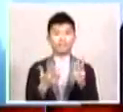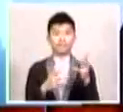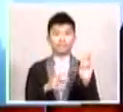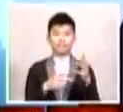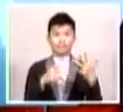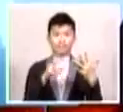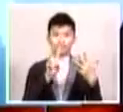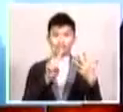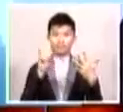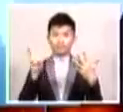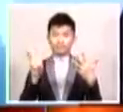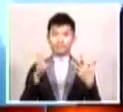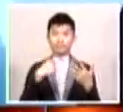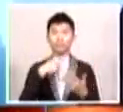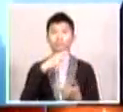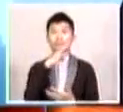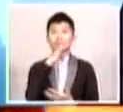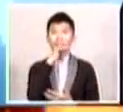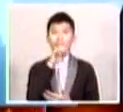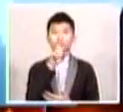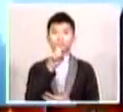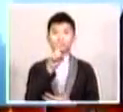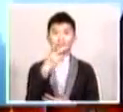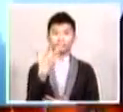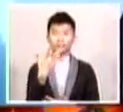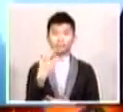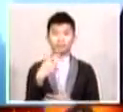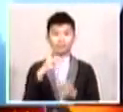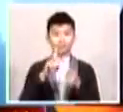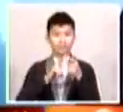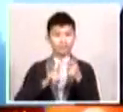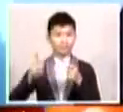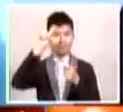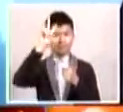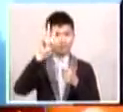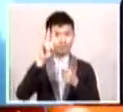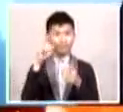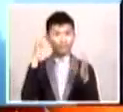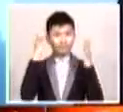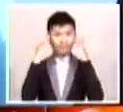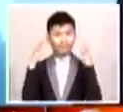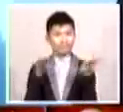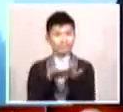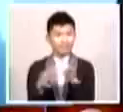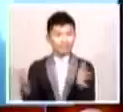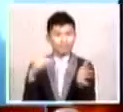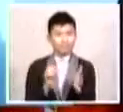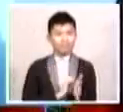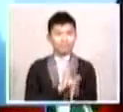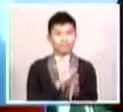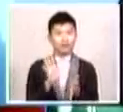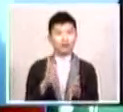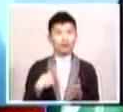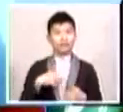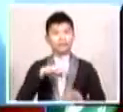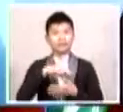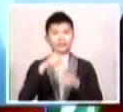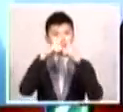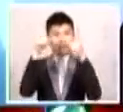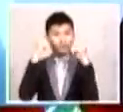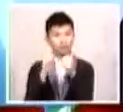战，那年我18岁，高二的暑假快要结束，有大半年了，我不是烦恼高中毕业后的大专联